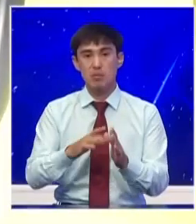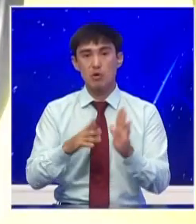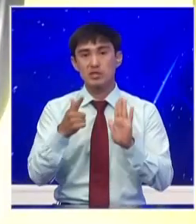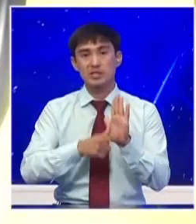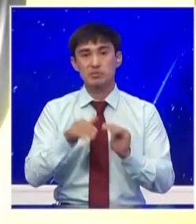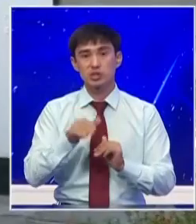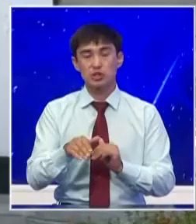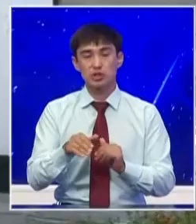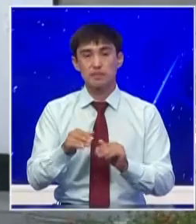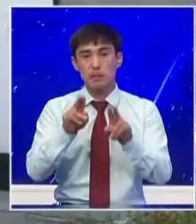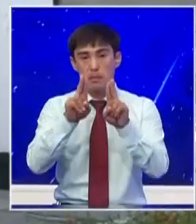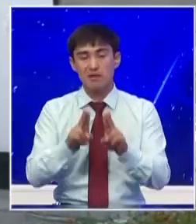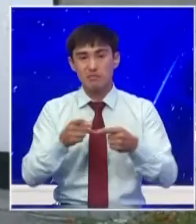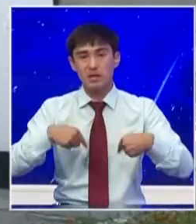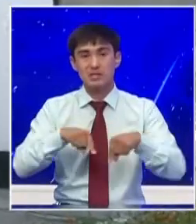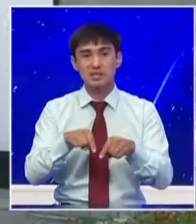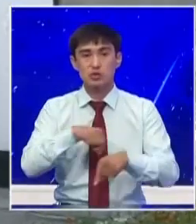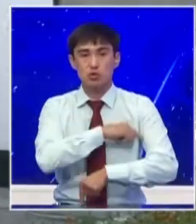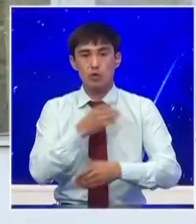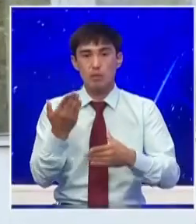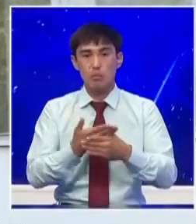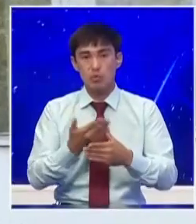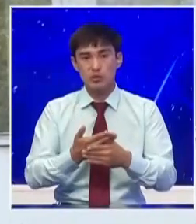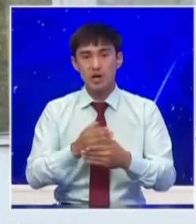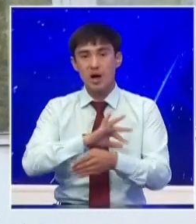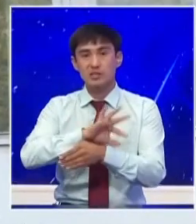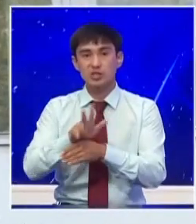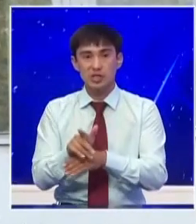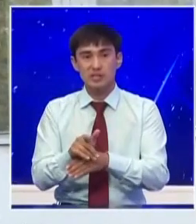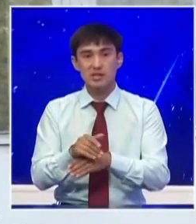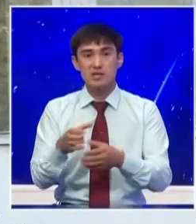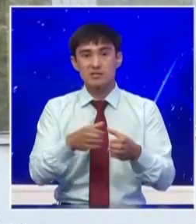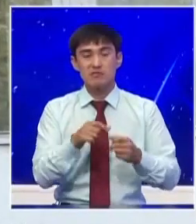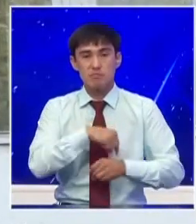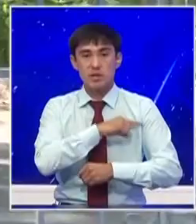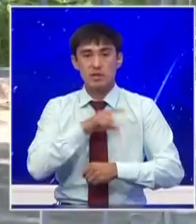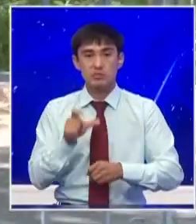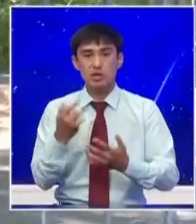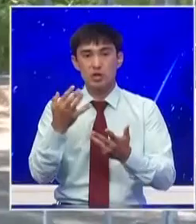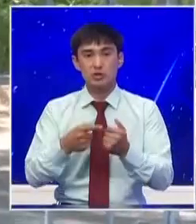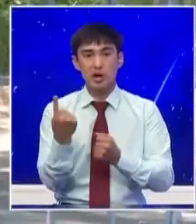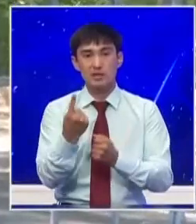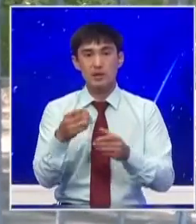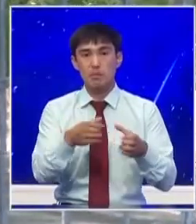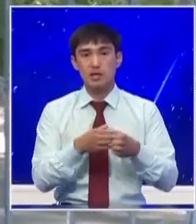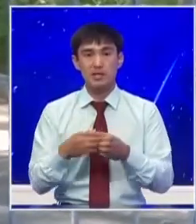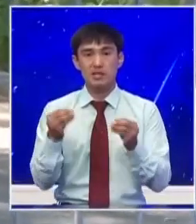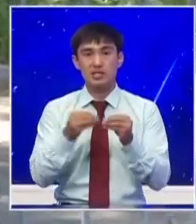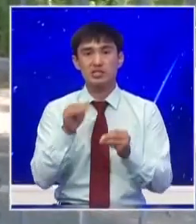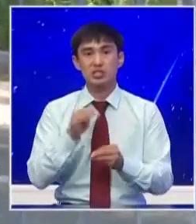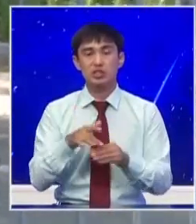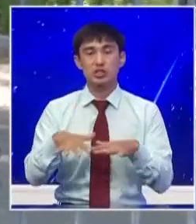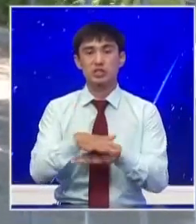70 тысяч. По правилам, организация скорой медицинской помощи оснащается составом медработников из расчета «одна бригада на 10